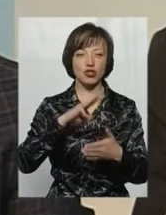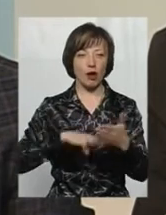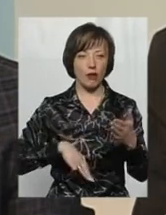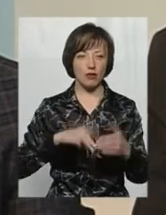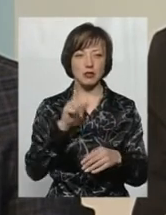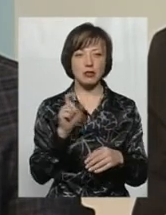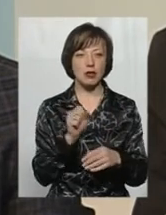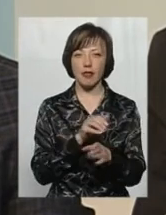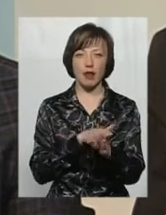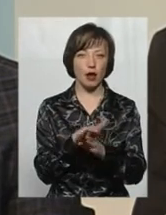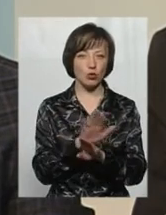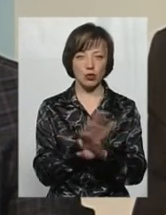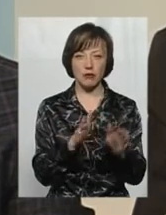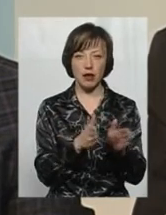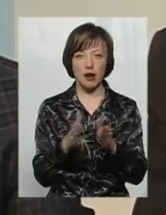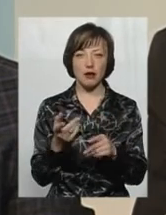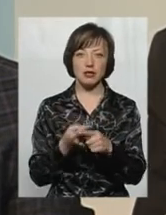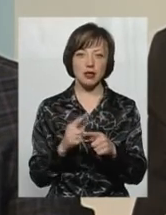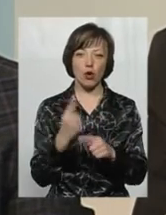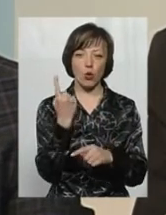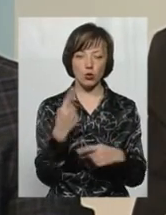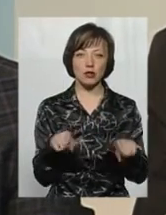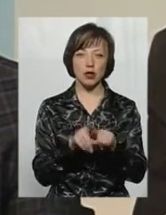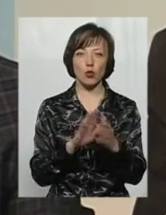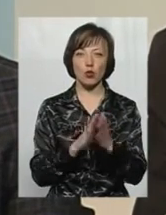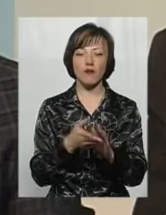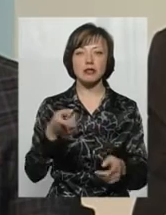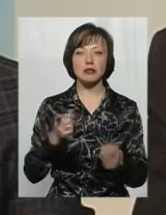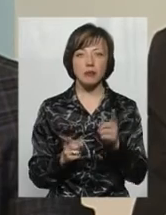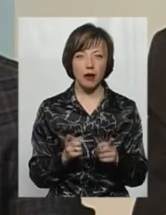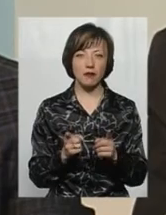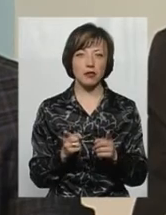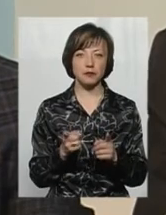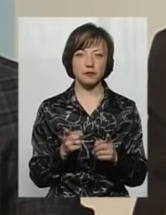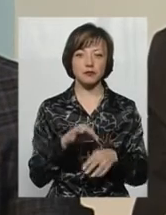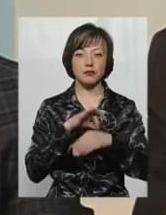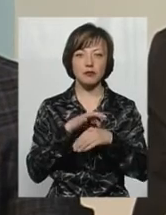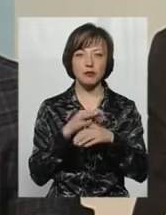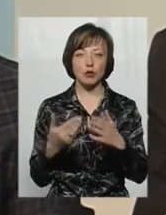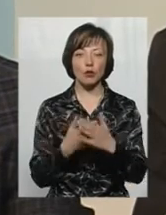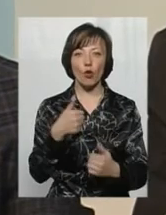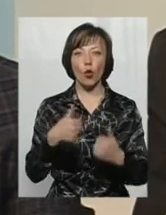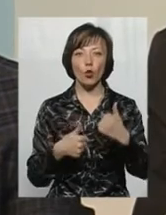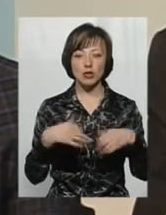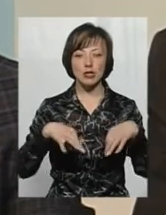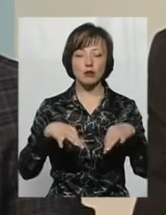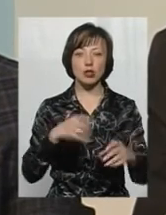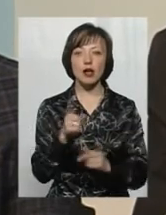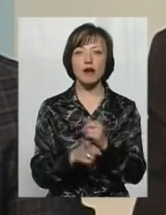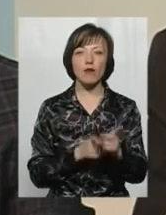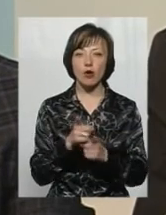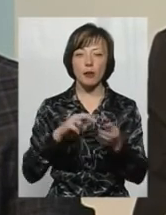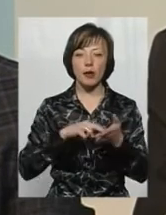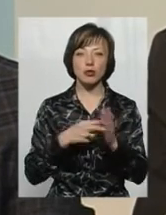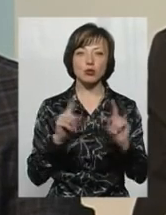за недотримання графіків. Ну, це одна з таких умов. Насправді, проведення нового конкурсу і транспортна реформа, вона